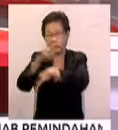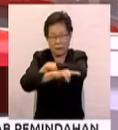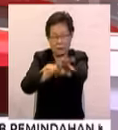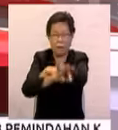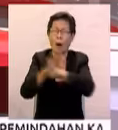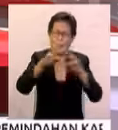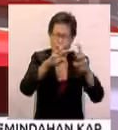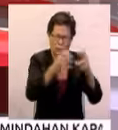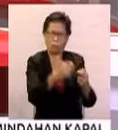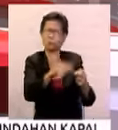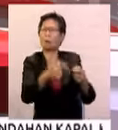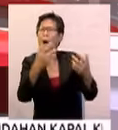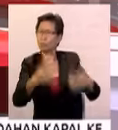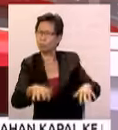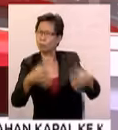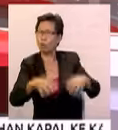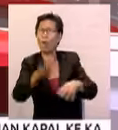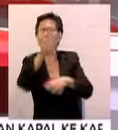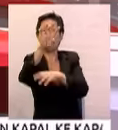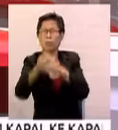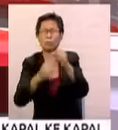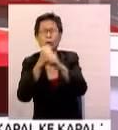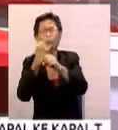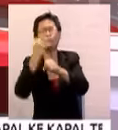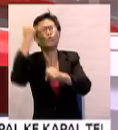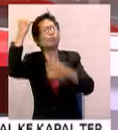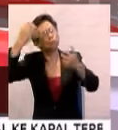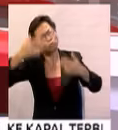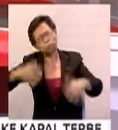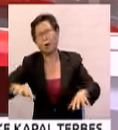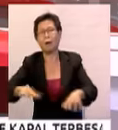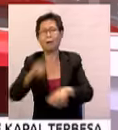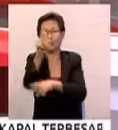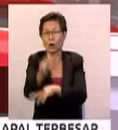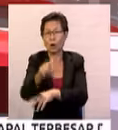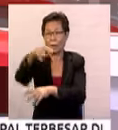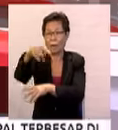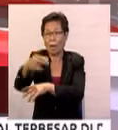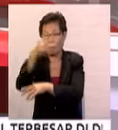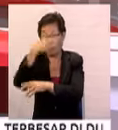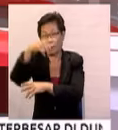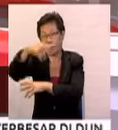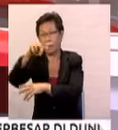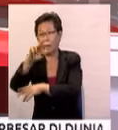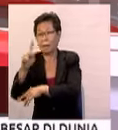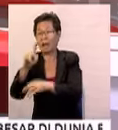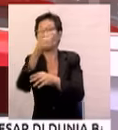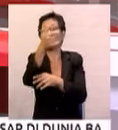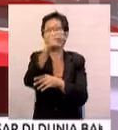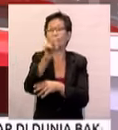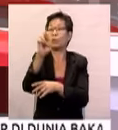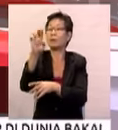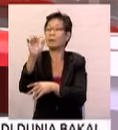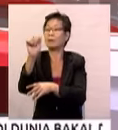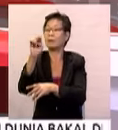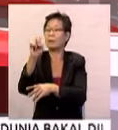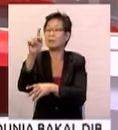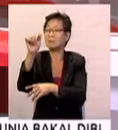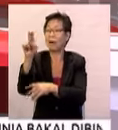bengkel itu sudah beroperasi hampir 40 tahun yang lalu. Ya, menurut calon Pakatan Harapan bagi PRK Dun Rantau, Dr. S. Tri